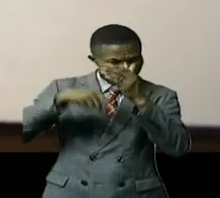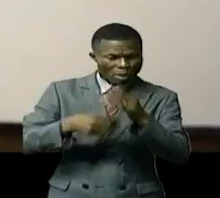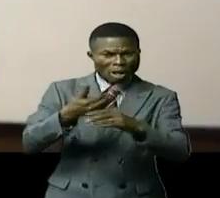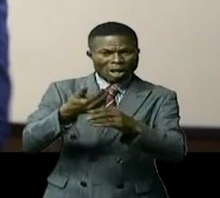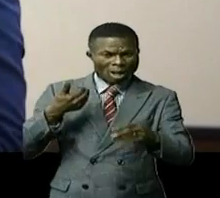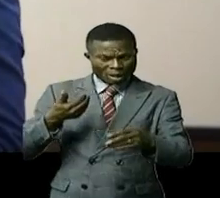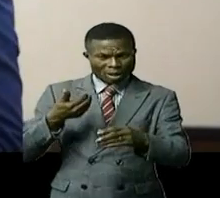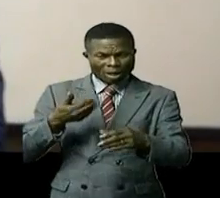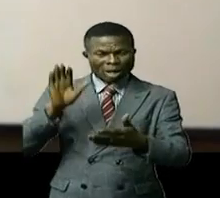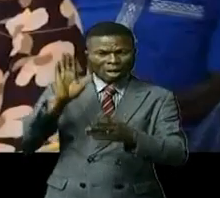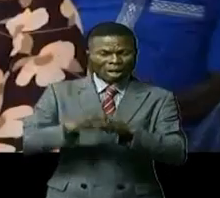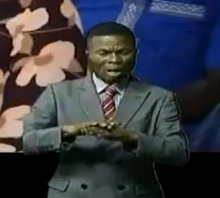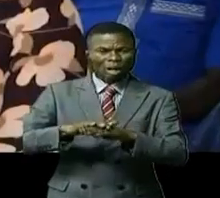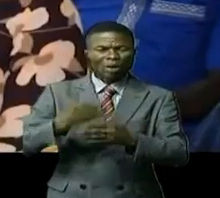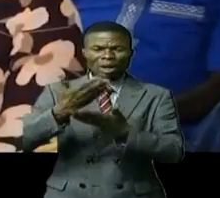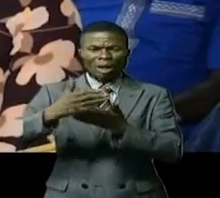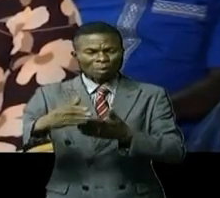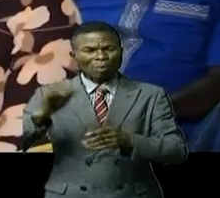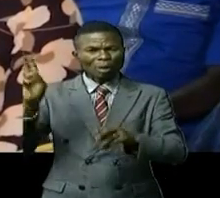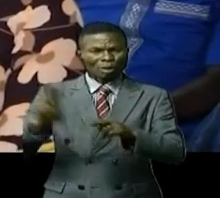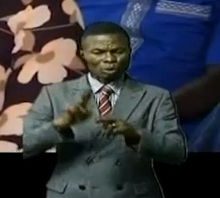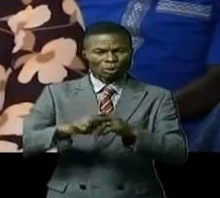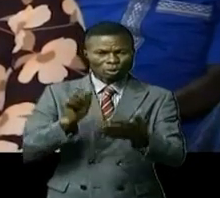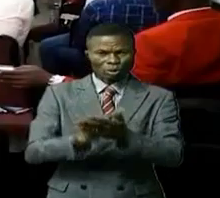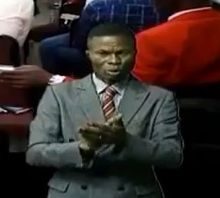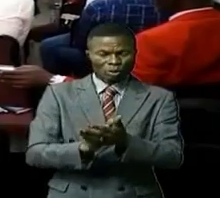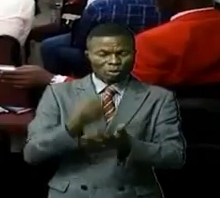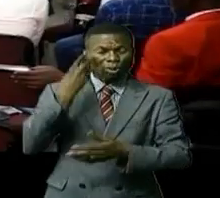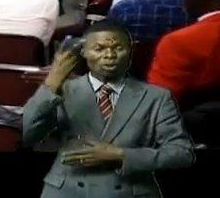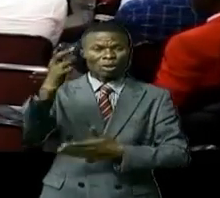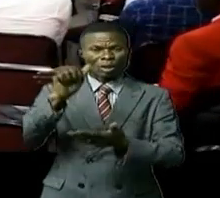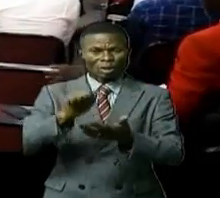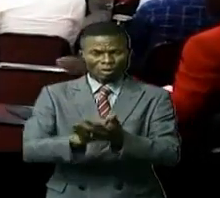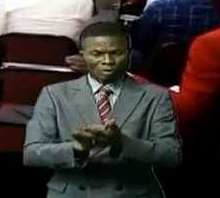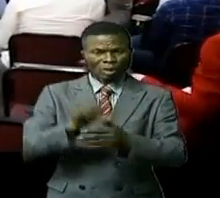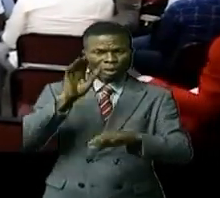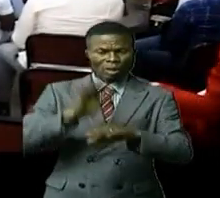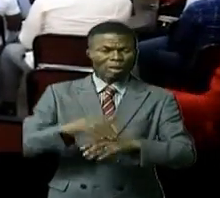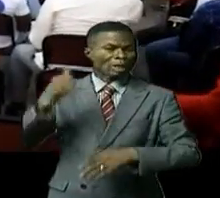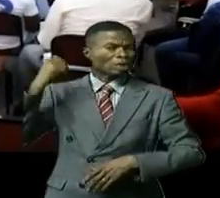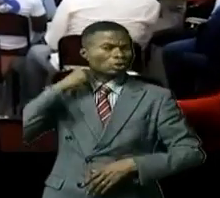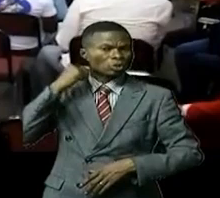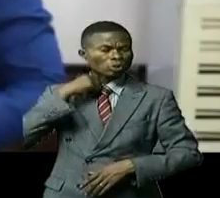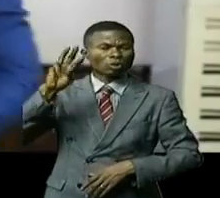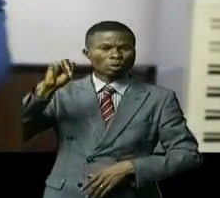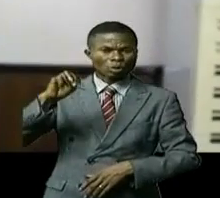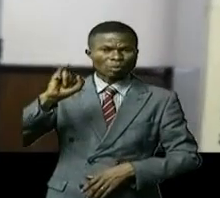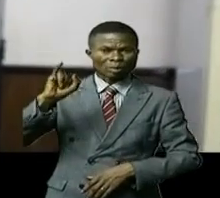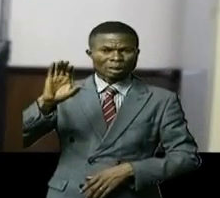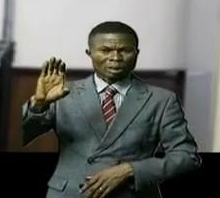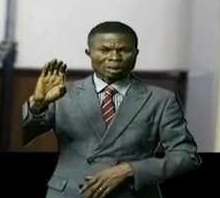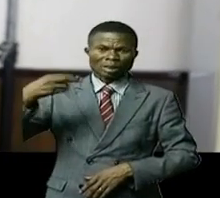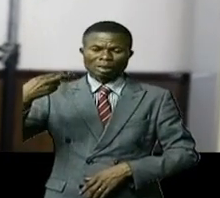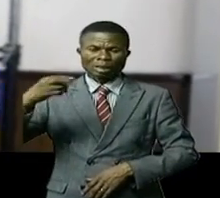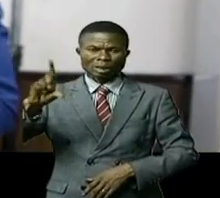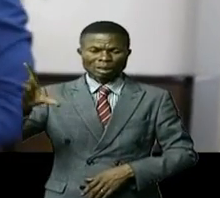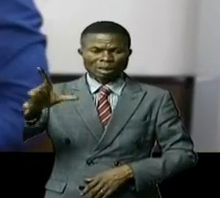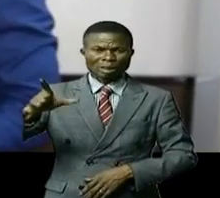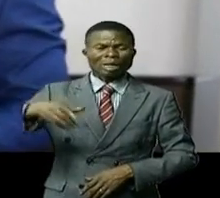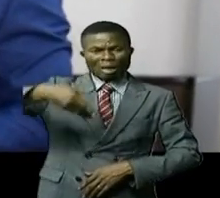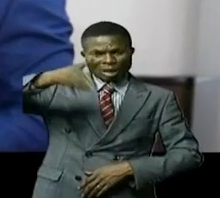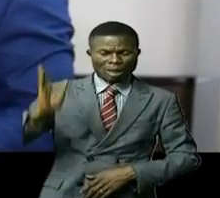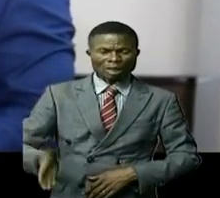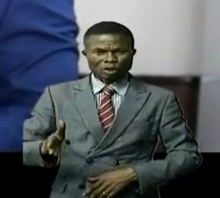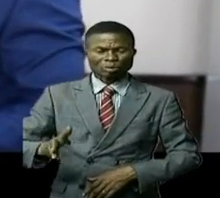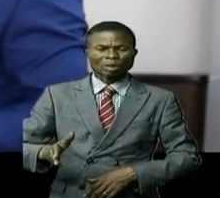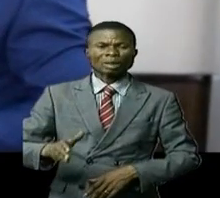d'atteindre la phase d'application. C'est justement cette perspective qui a inspiré le docteur Michel Mouvoudi, spécialiste principal en santé et